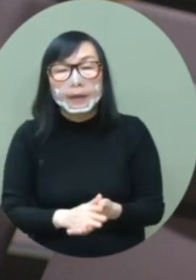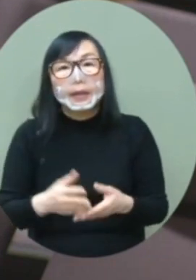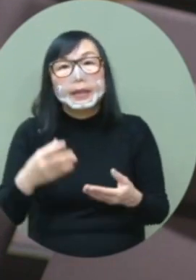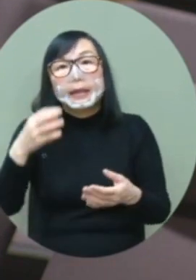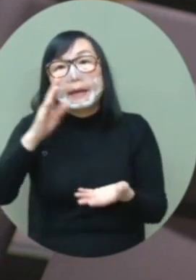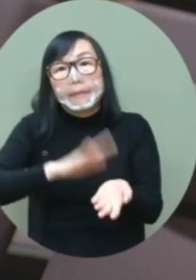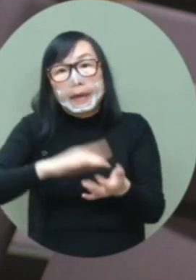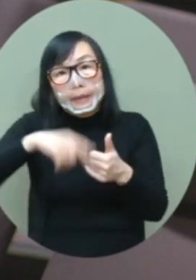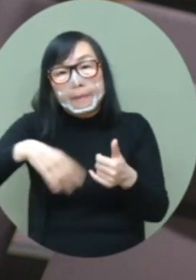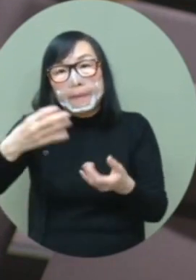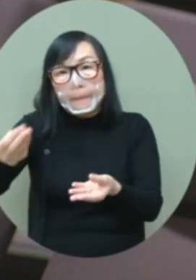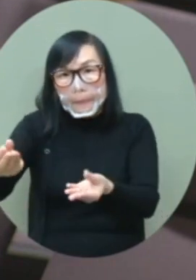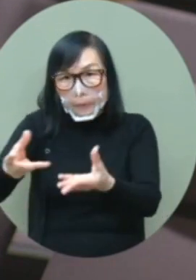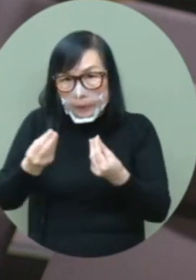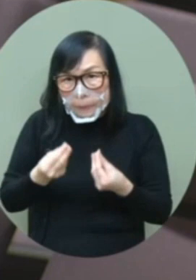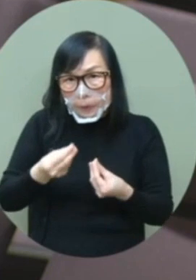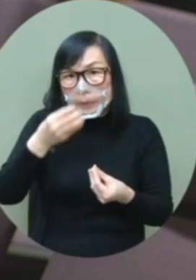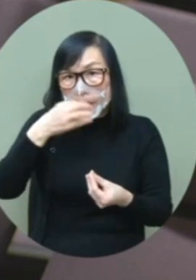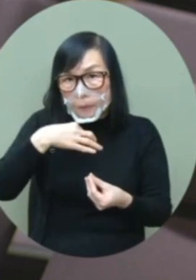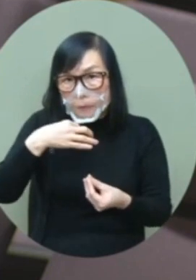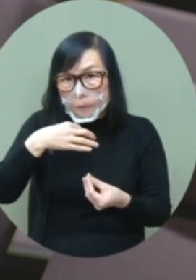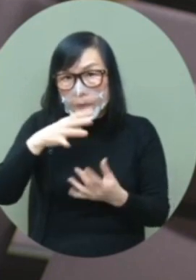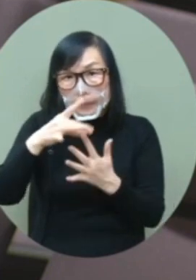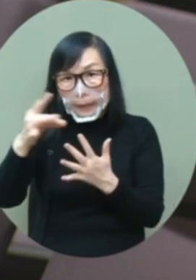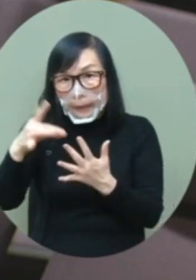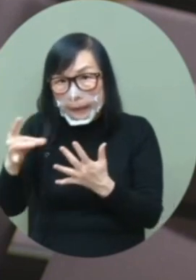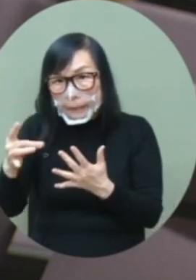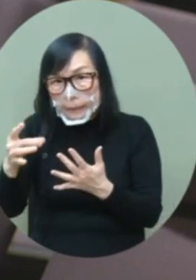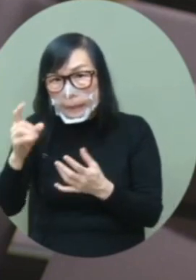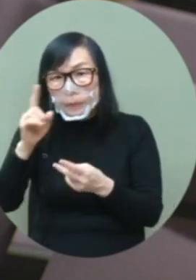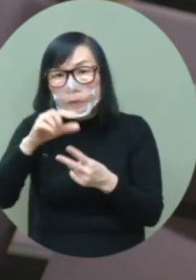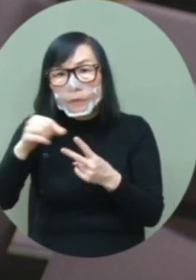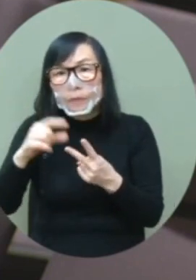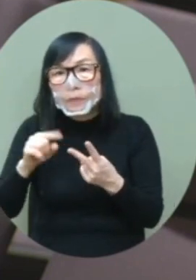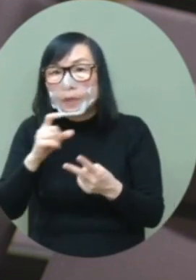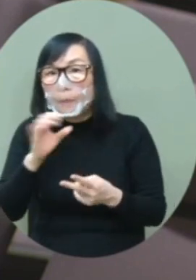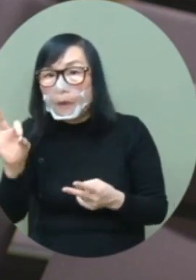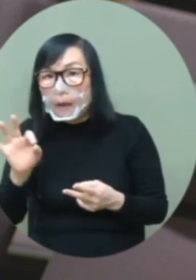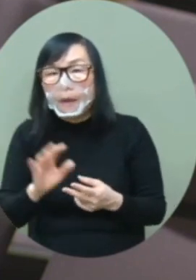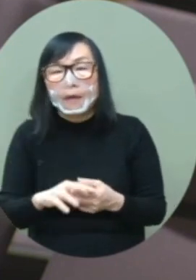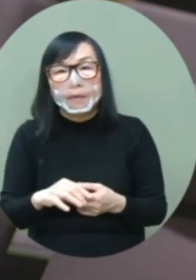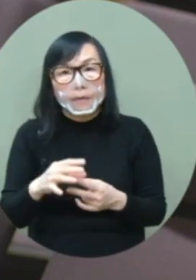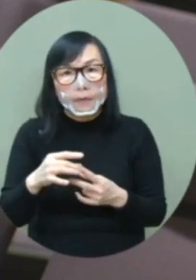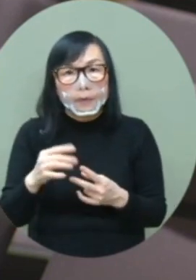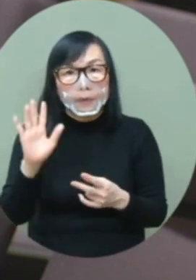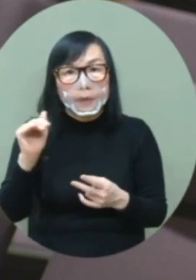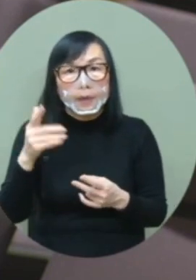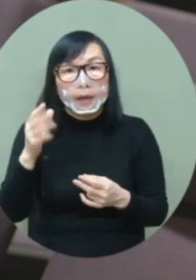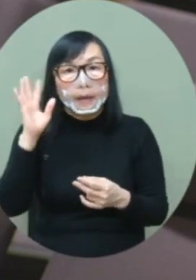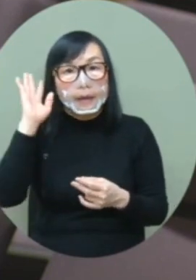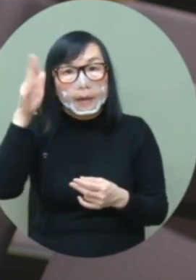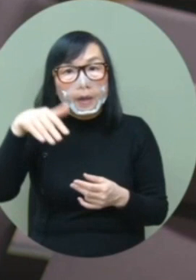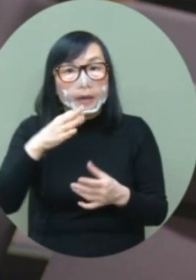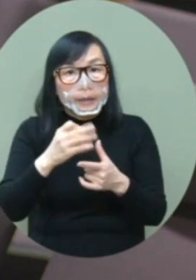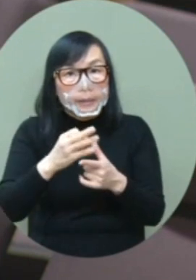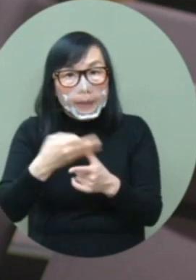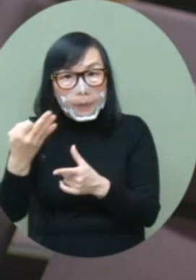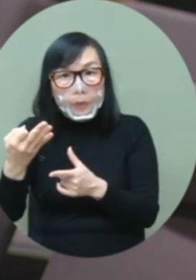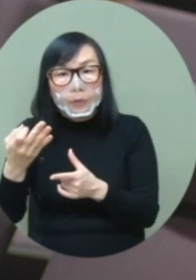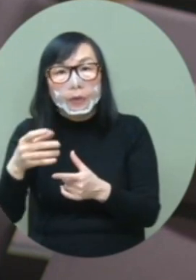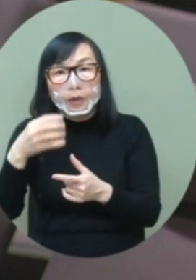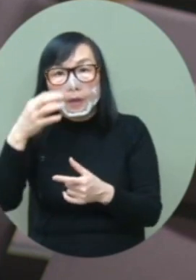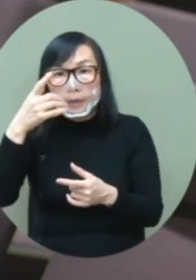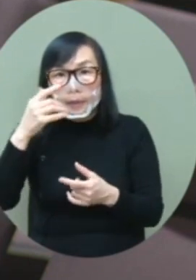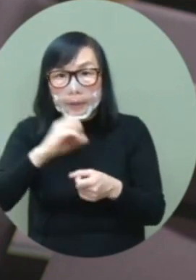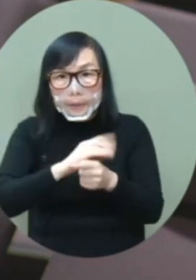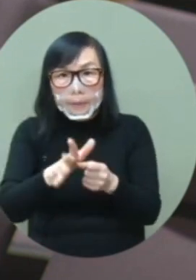個口服藥嘅時候咧，有冇得揀係服用邊一隻咧？咁喺未來兩三個月會嚟到香港嘅新冠口